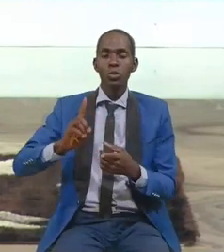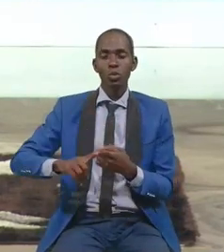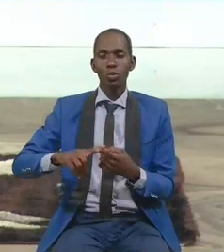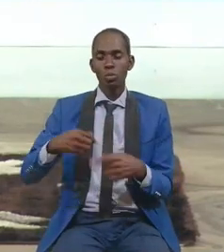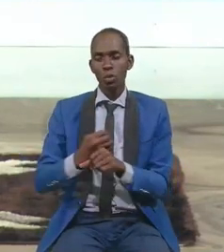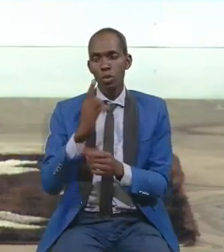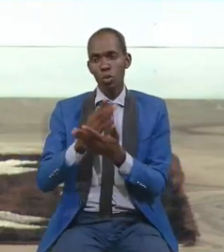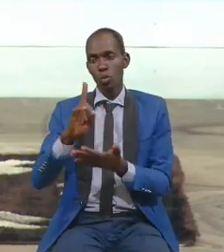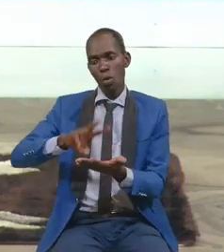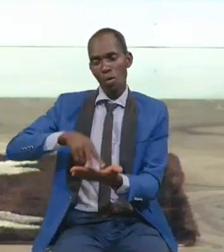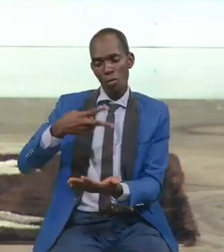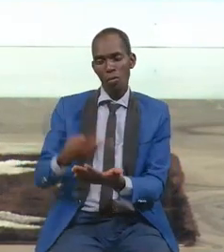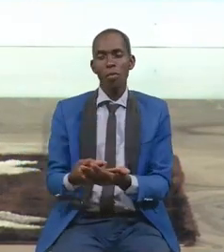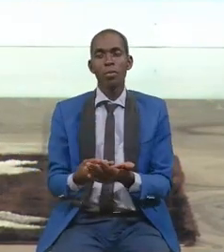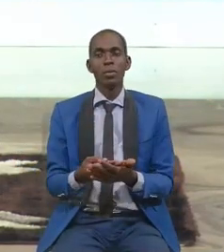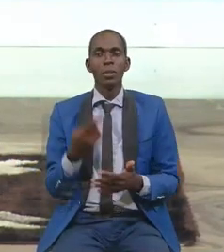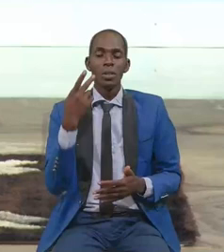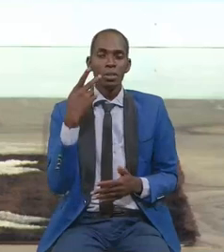chute.